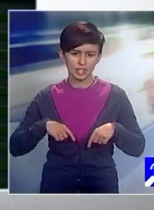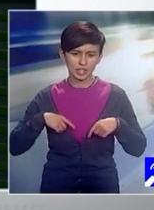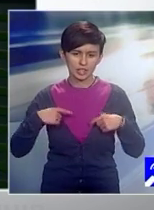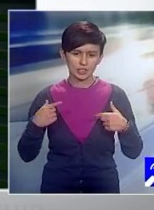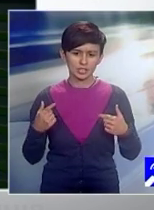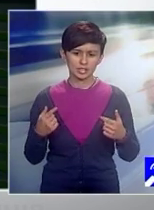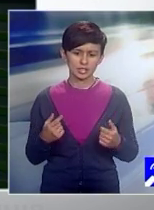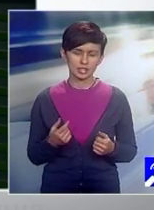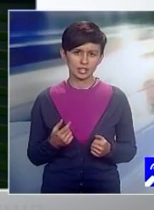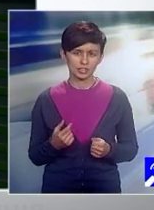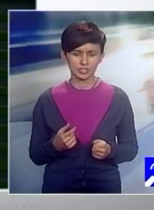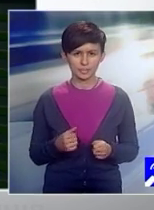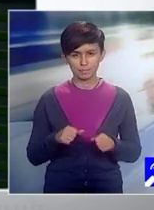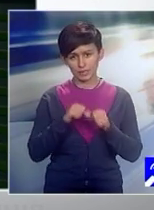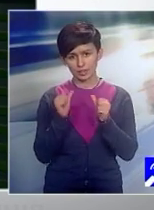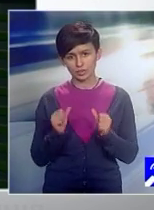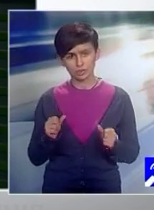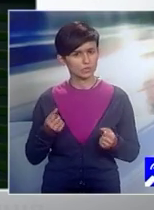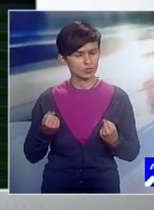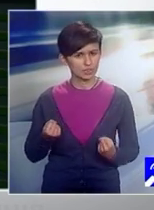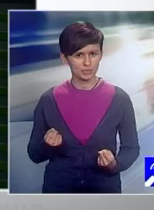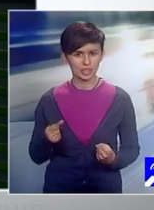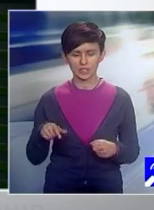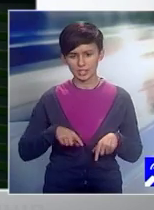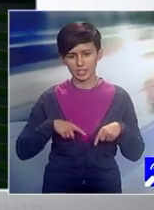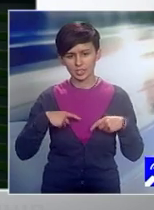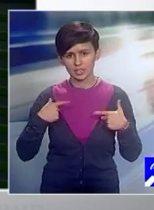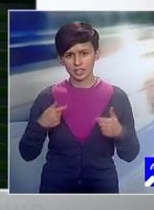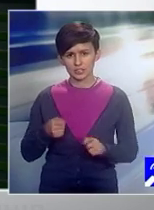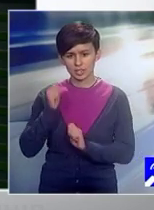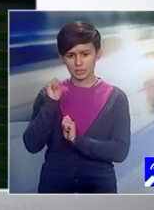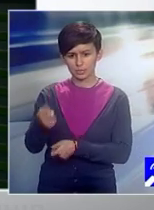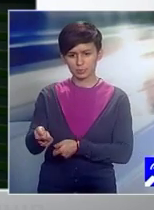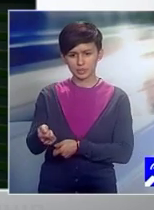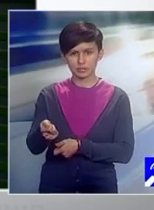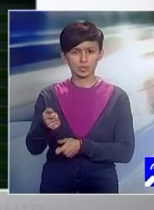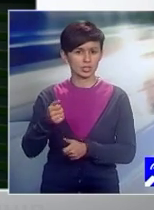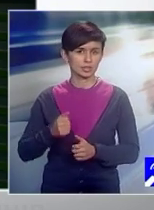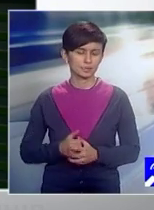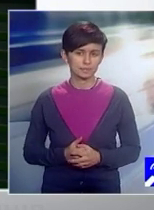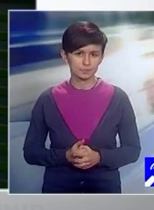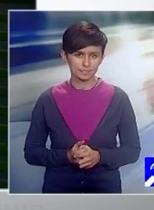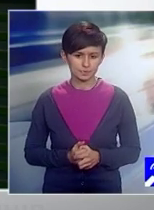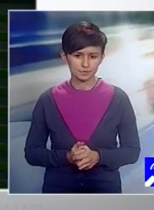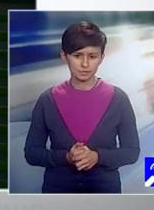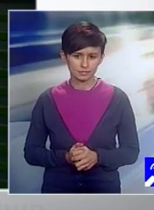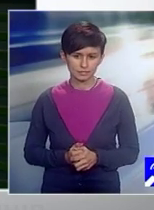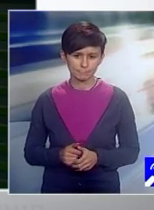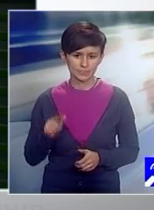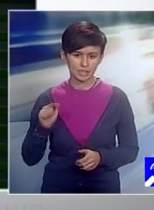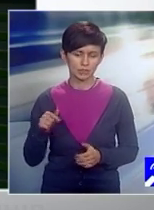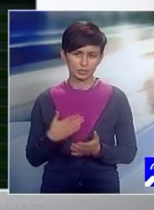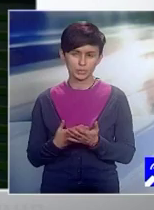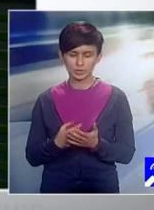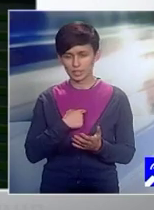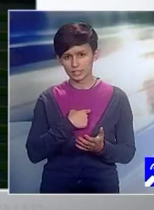spun, într-un mod destul de greu. Ei trăiesc, se întrețin din pescuit în principal, și tu, ca să poți să